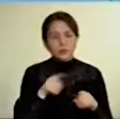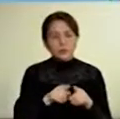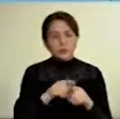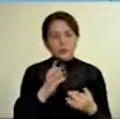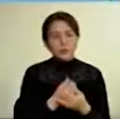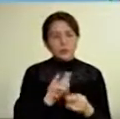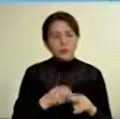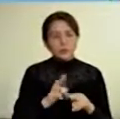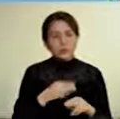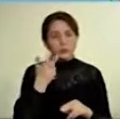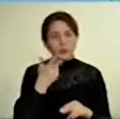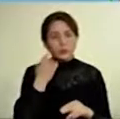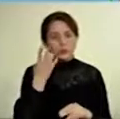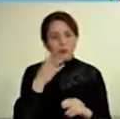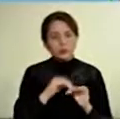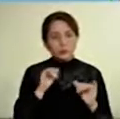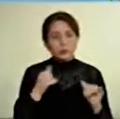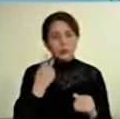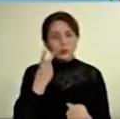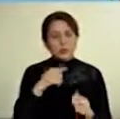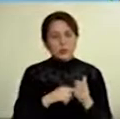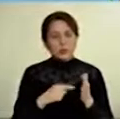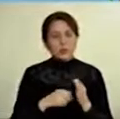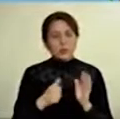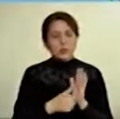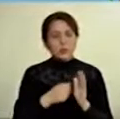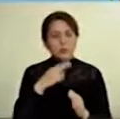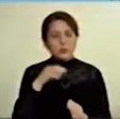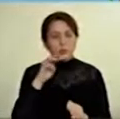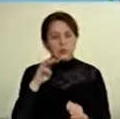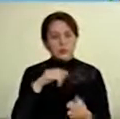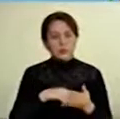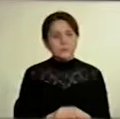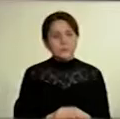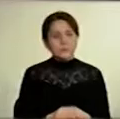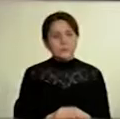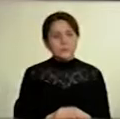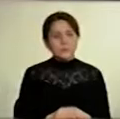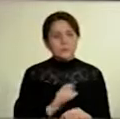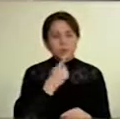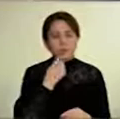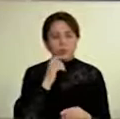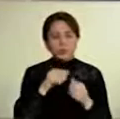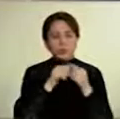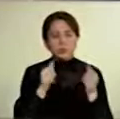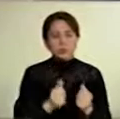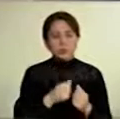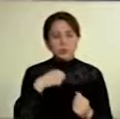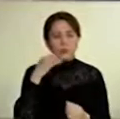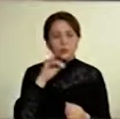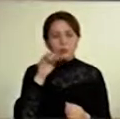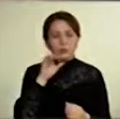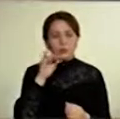3 ni 4 ga ko'paytirib 2 ga bo'lganimizda 6 desimetr kvadrat kelib chiqadi. Murakkab shaklning yuzini topishimiz uchun